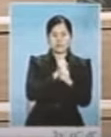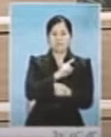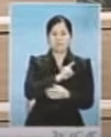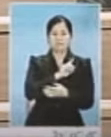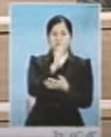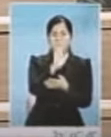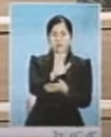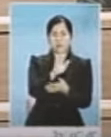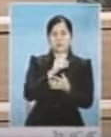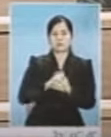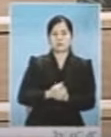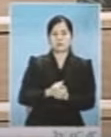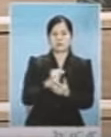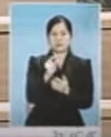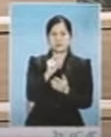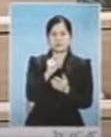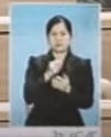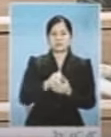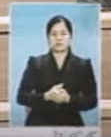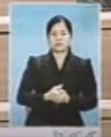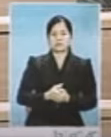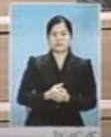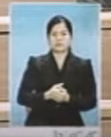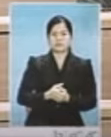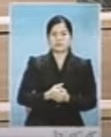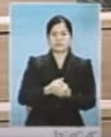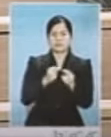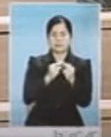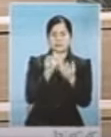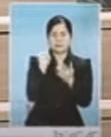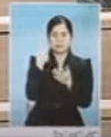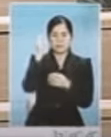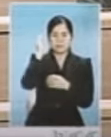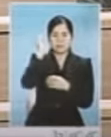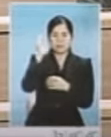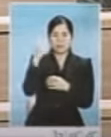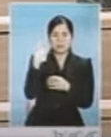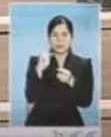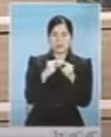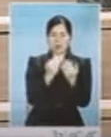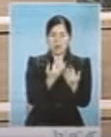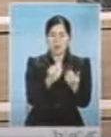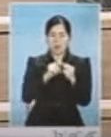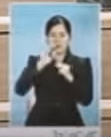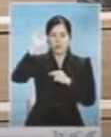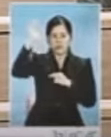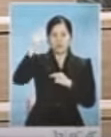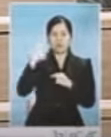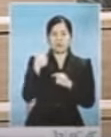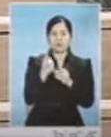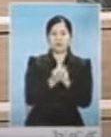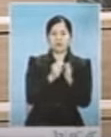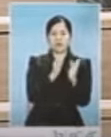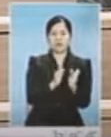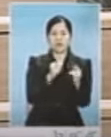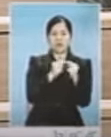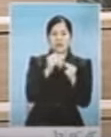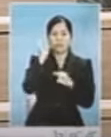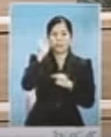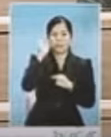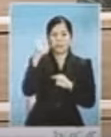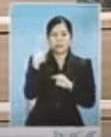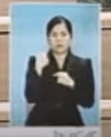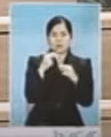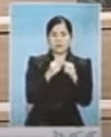เนี่ยท่านเวลาคนอื่นเขาอภิปรายท่านก็คอยจะประท้วงเวลาท่านอภิปรายท่านก็พาดพิง